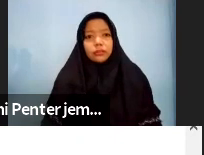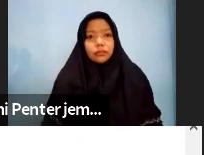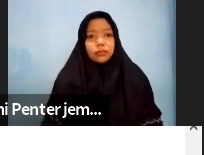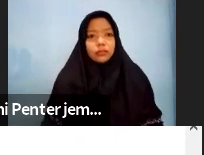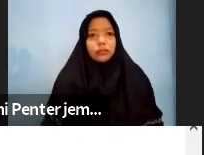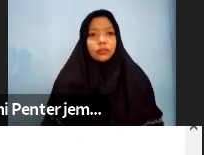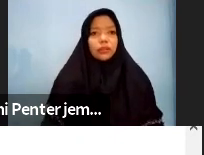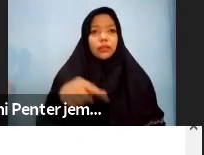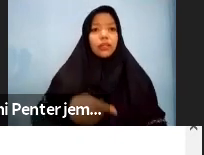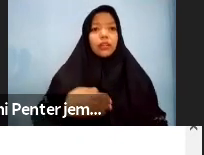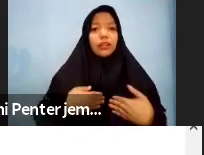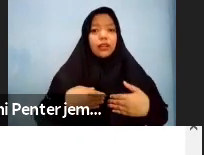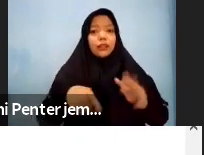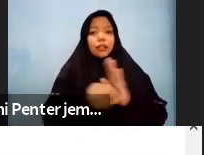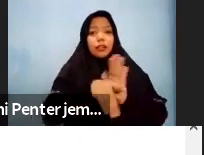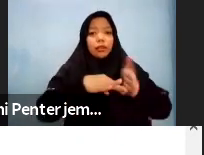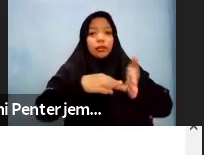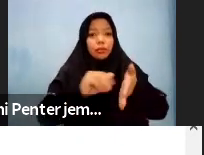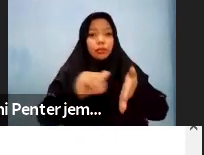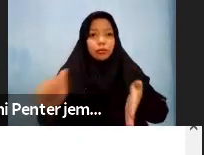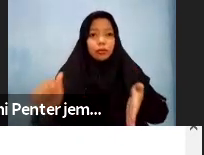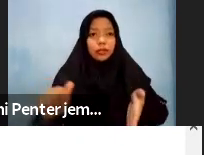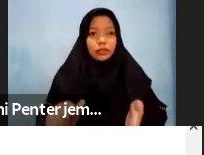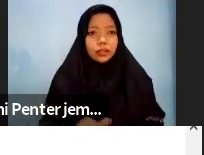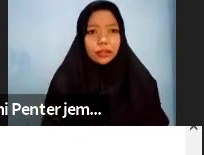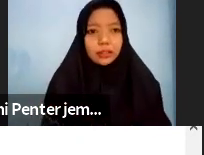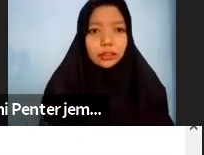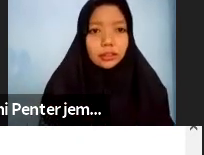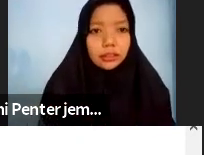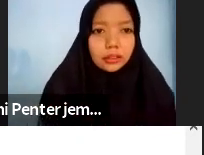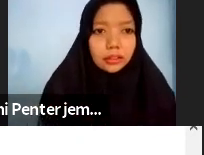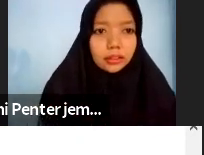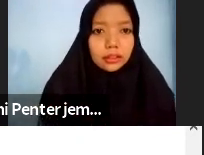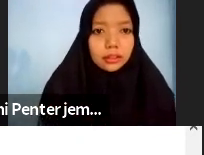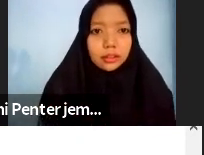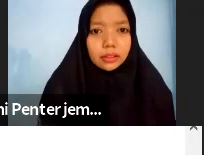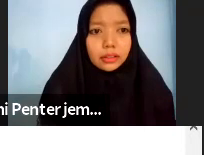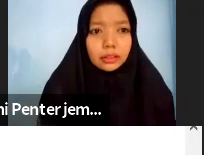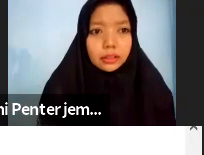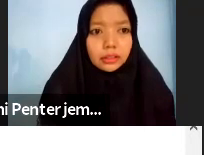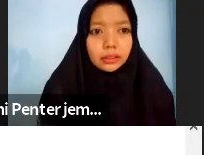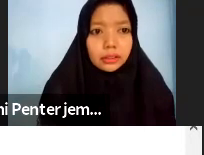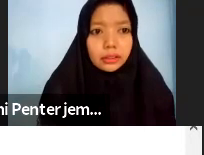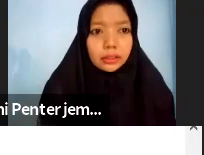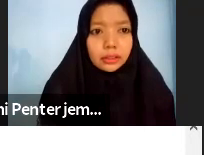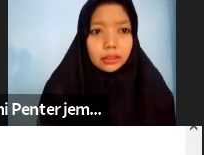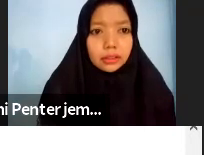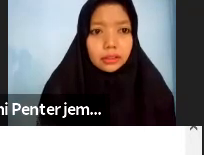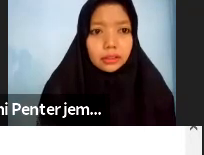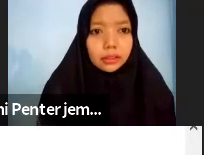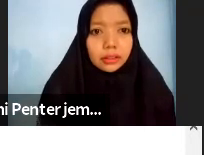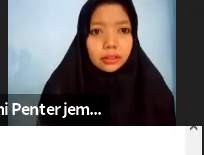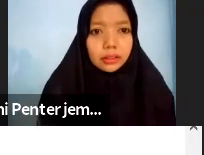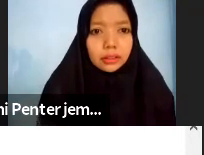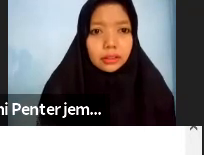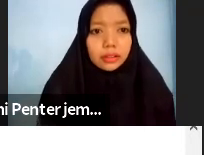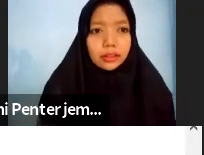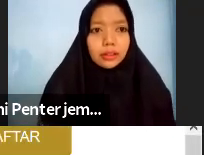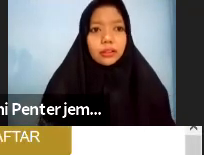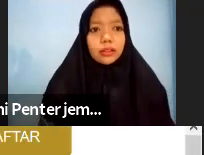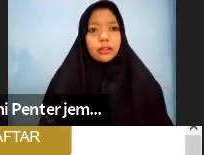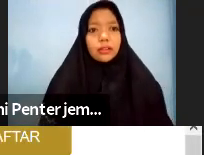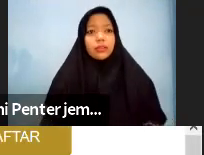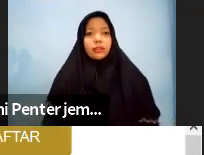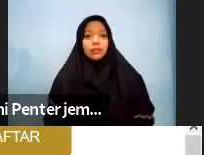ada pelajaran yang untuk kelas 7 ini ada pelajaran IPS Bahasa Indonesia biologi fisika PPKN kita coba Yah